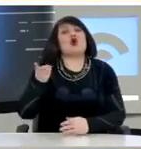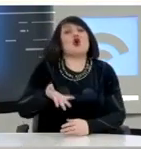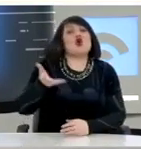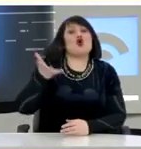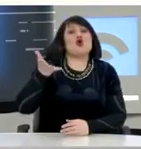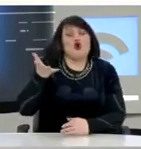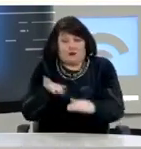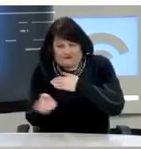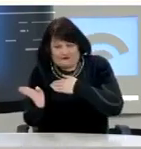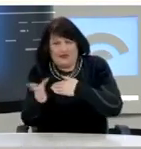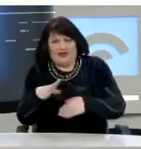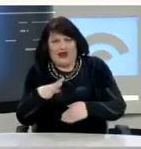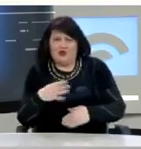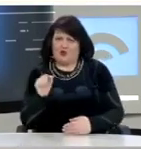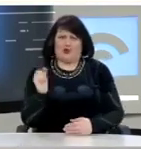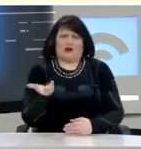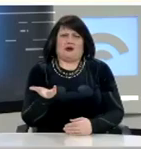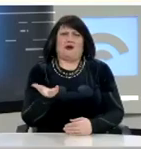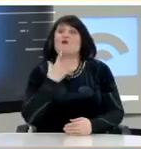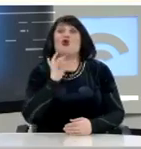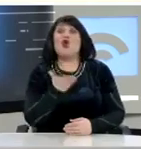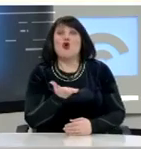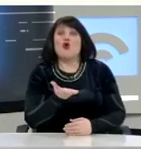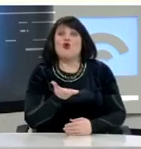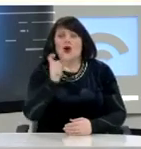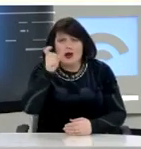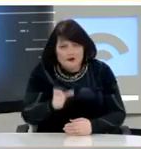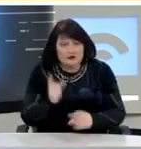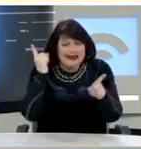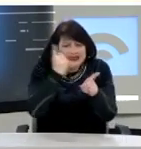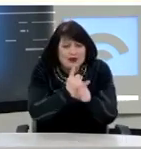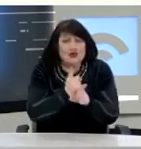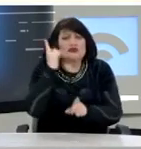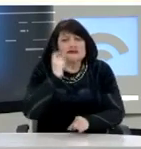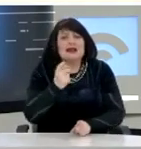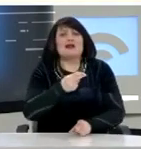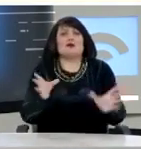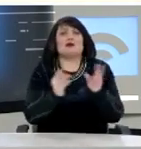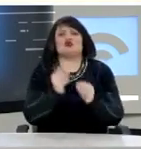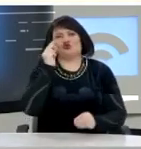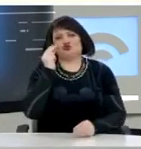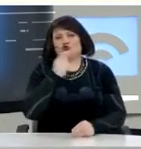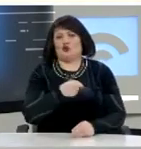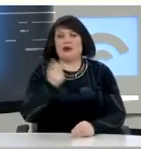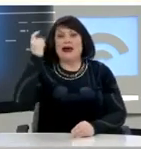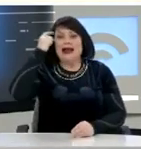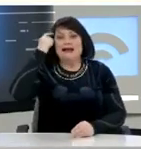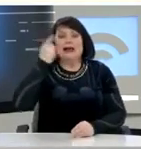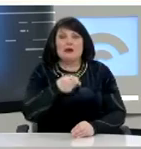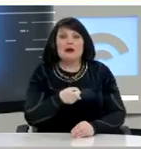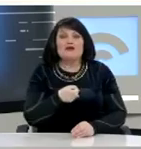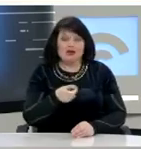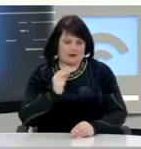από το χώρο του? Ασφαλώς και όχι. Το κάνει ως ένας από τους πλέον ειδικούς στο ζήτημα του Σκοπιανού, που έχει αντιληφθεί